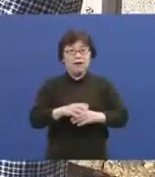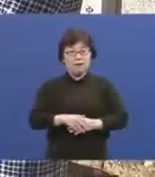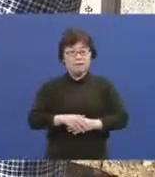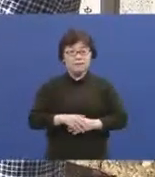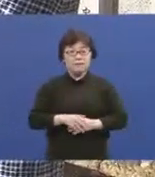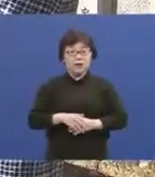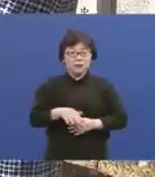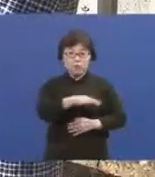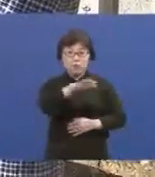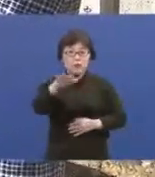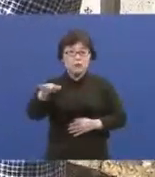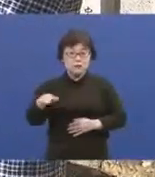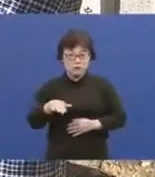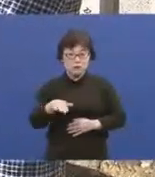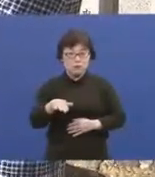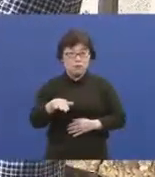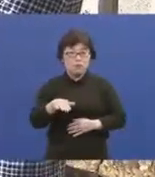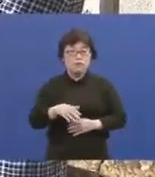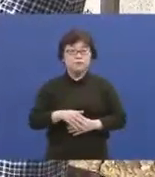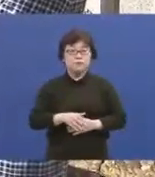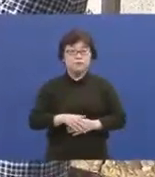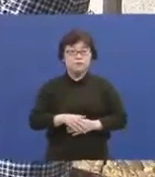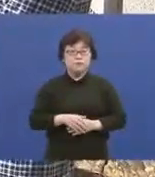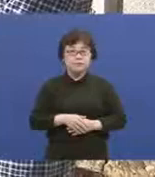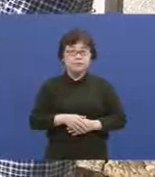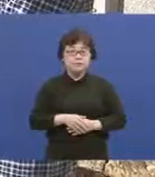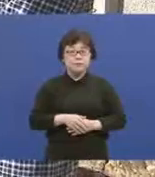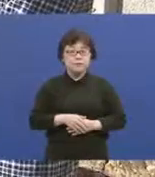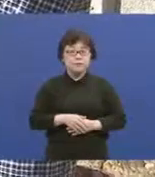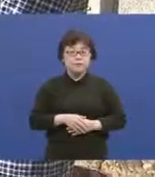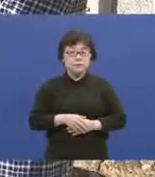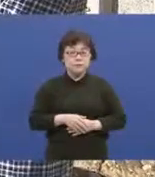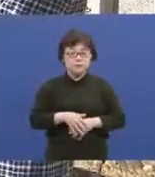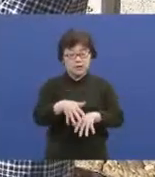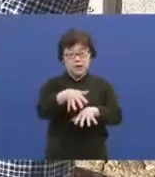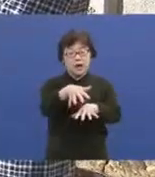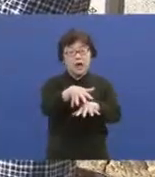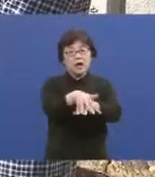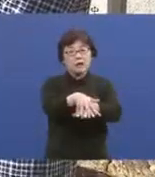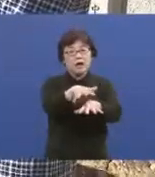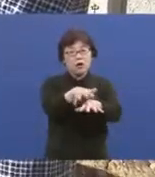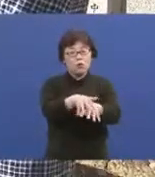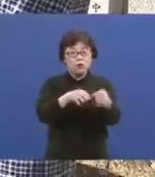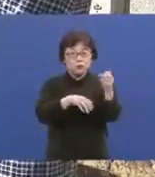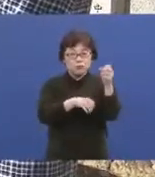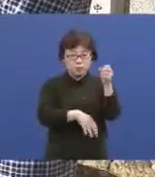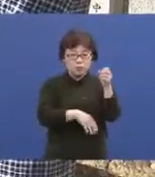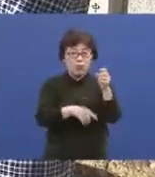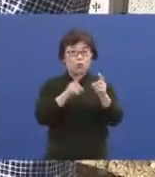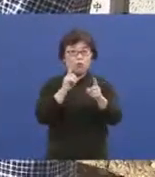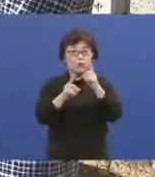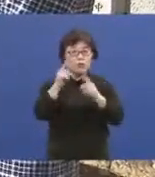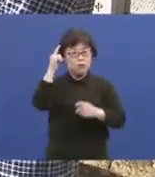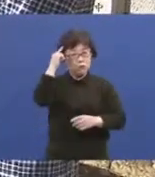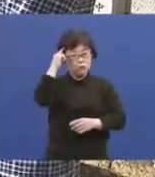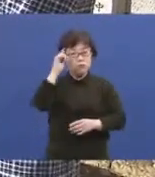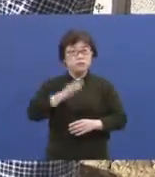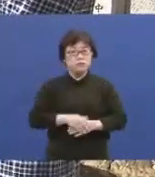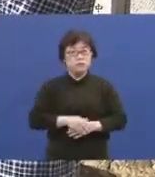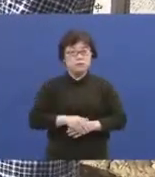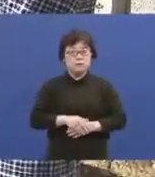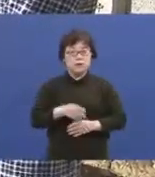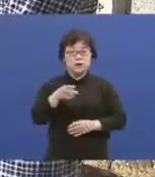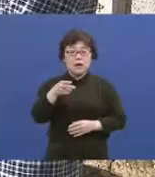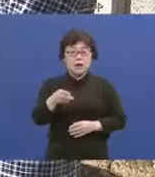ちのことを機織から来た言葉だと思いますが、うん、羽鳥と